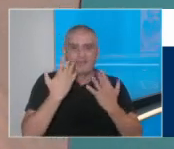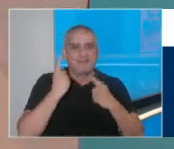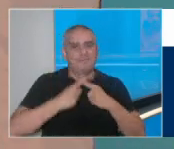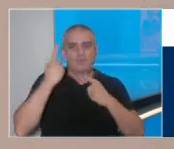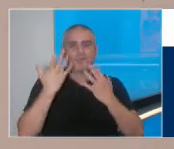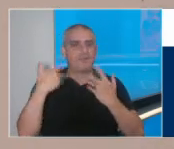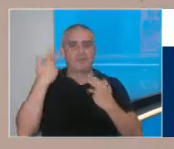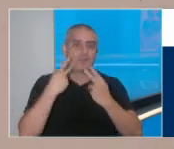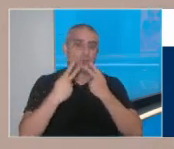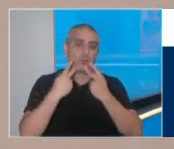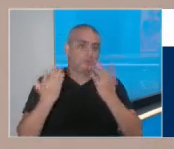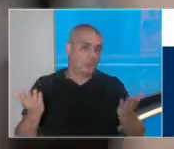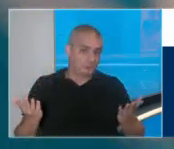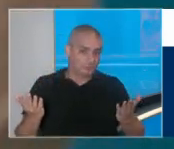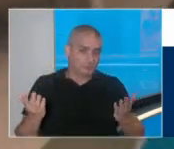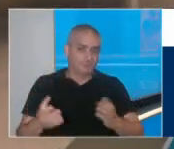להגיד מה היו התוצאות.